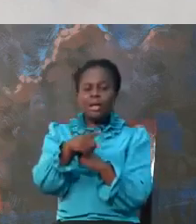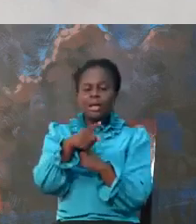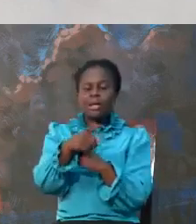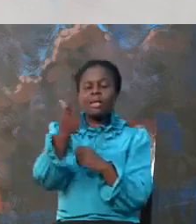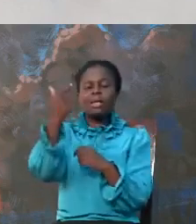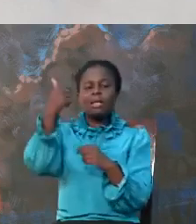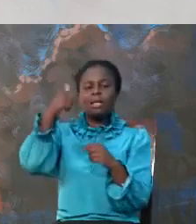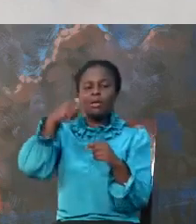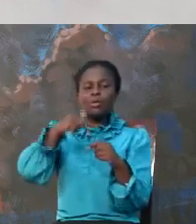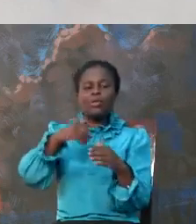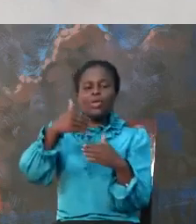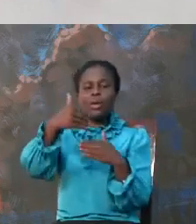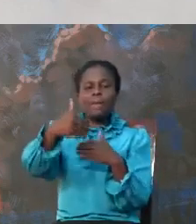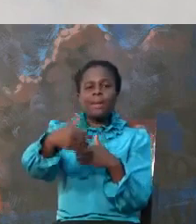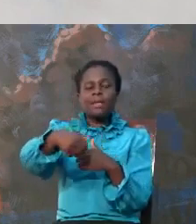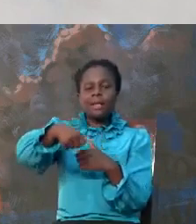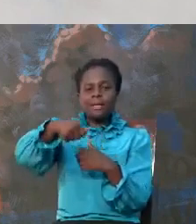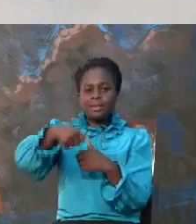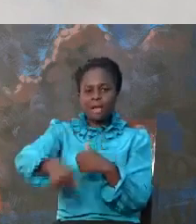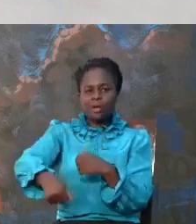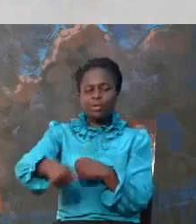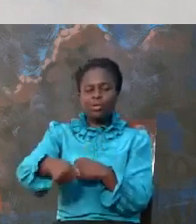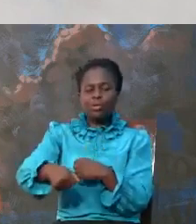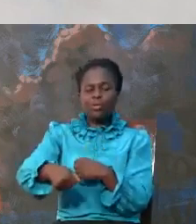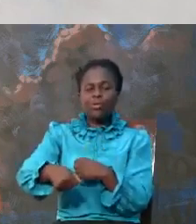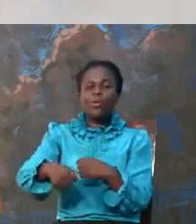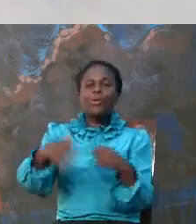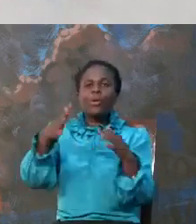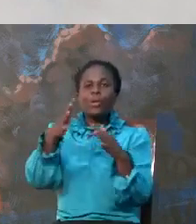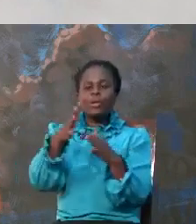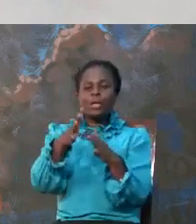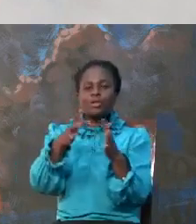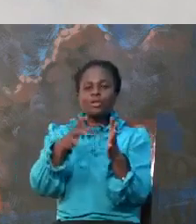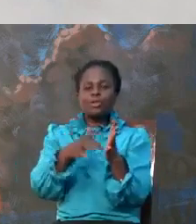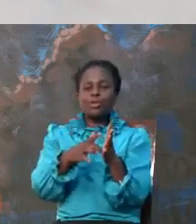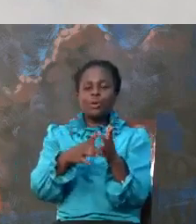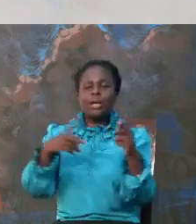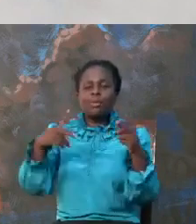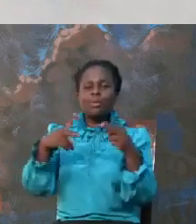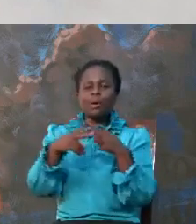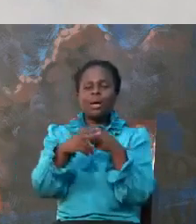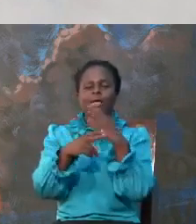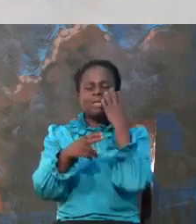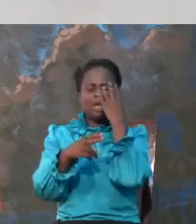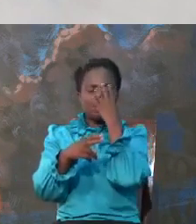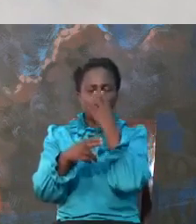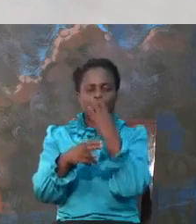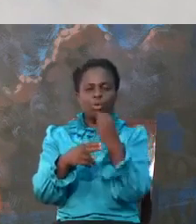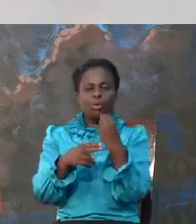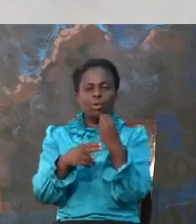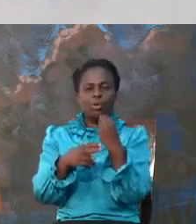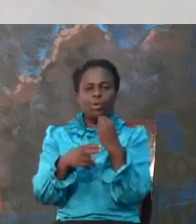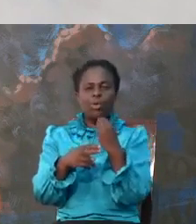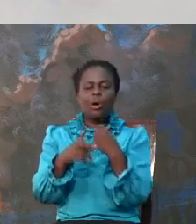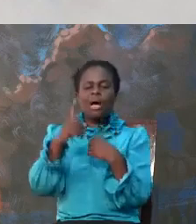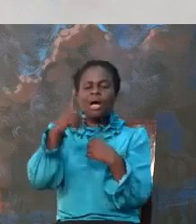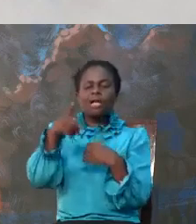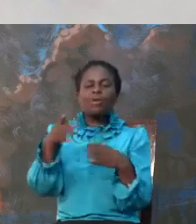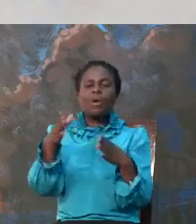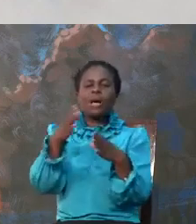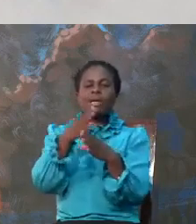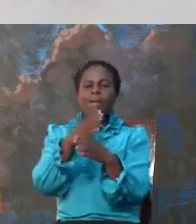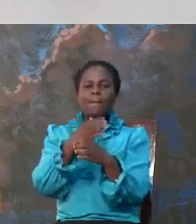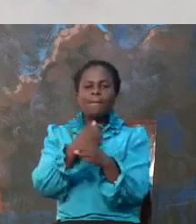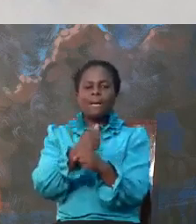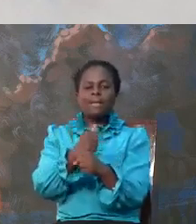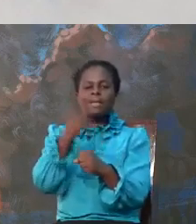ilikuja mbele ya sanduku. Yesu alipokata roho alikuwa anapata sifa nyingine ya